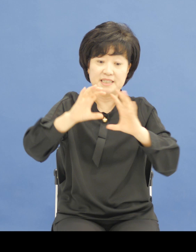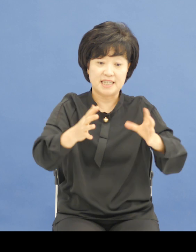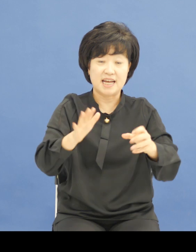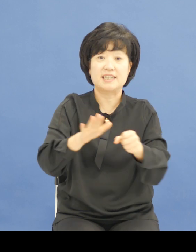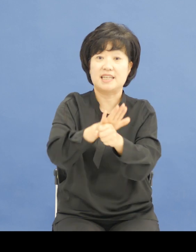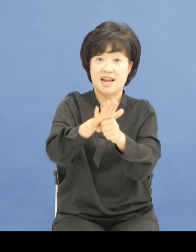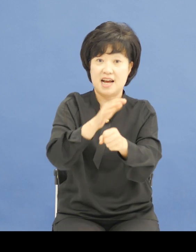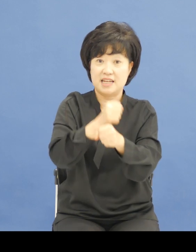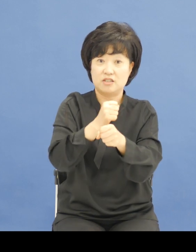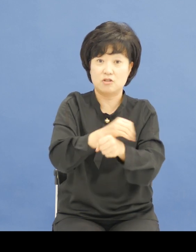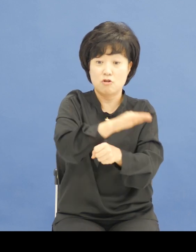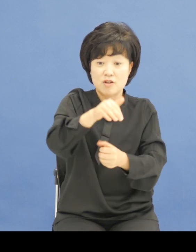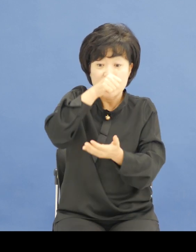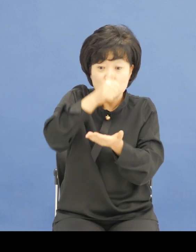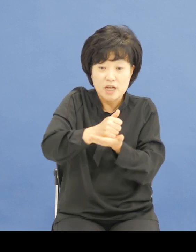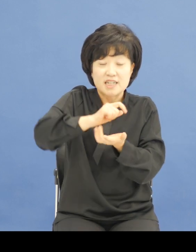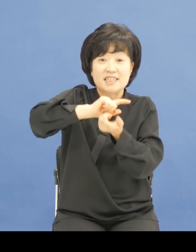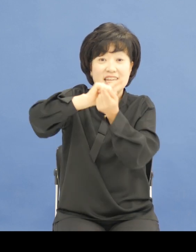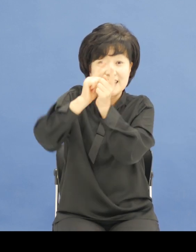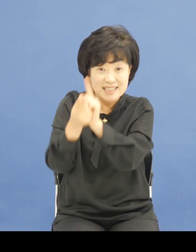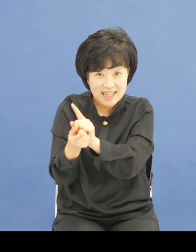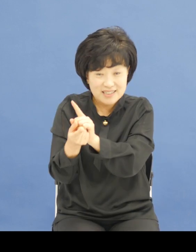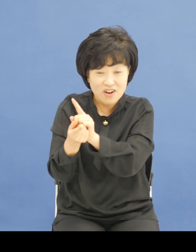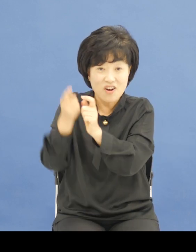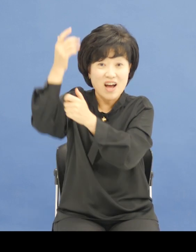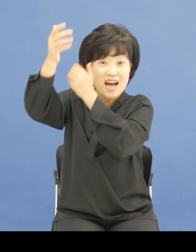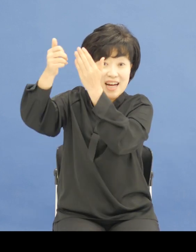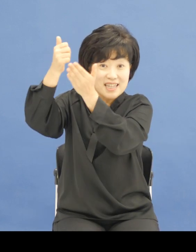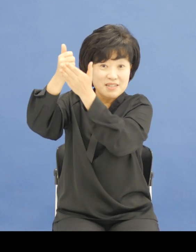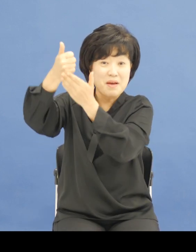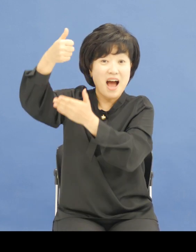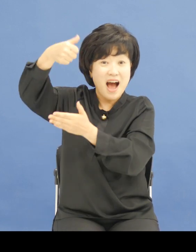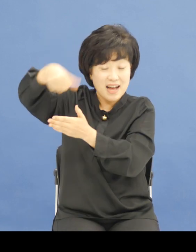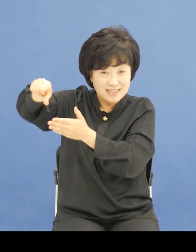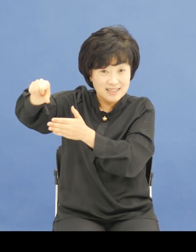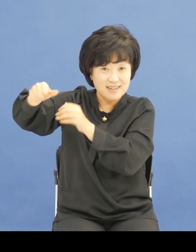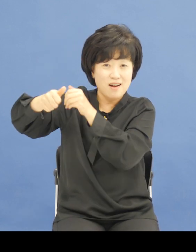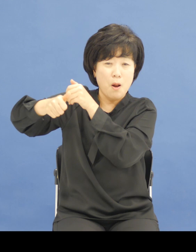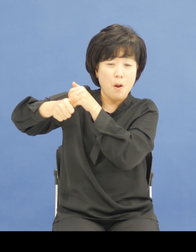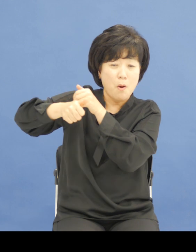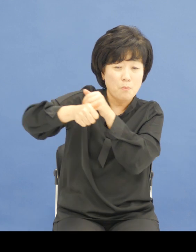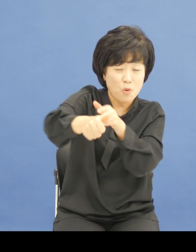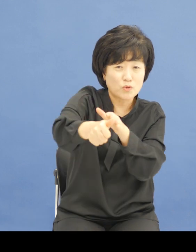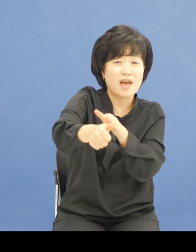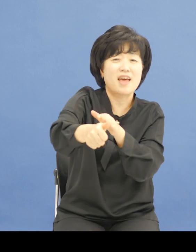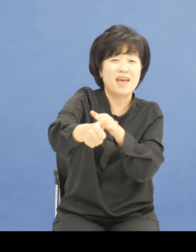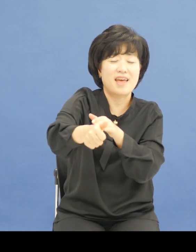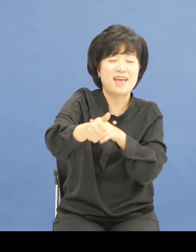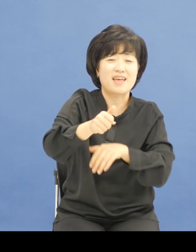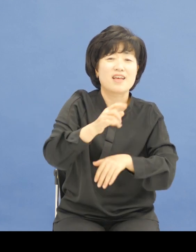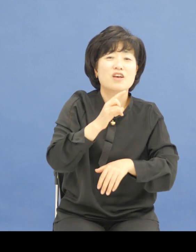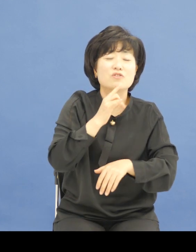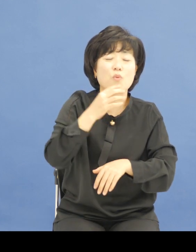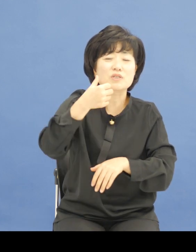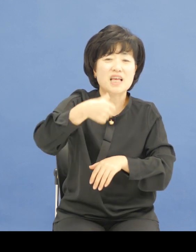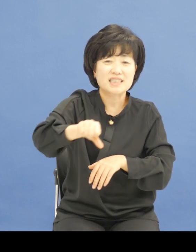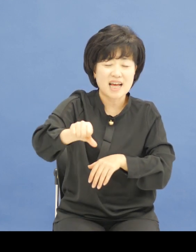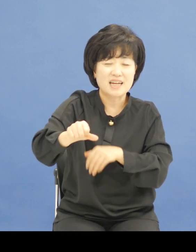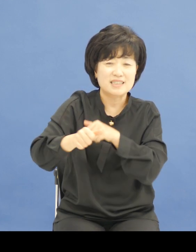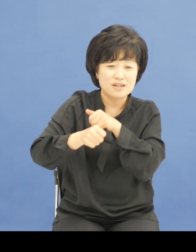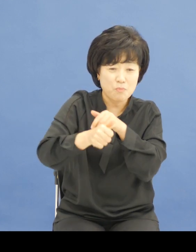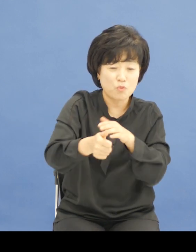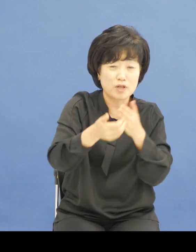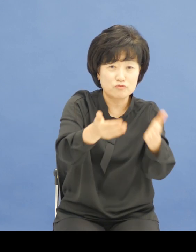사랑하셔서 우리들의 죄를 대신해서 그 아이를 그 당신의 독생자 아들을 보내서